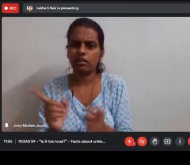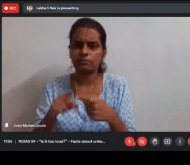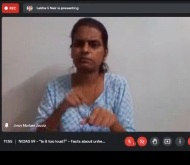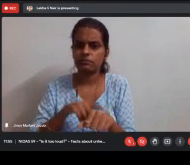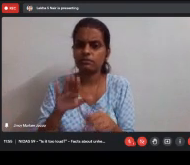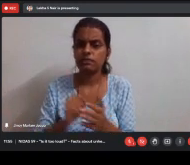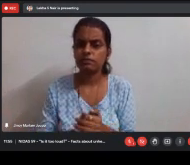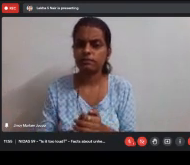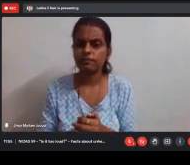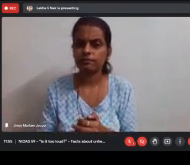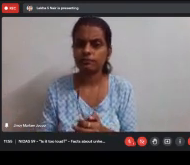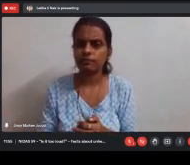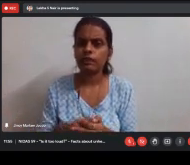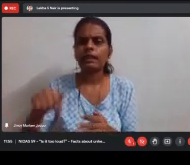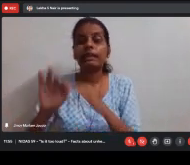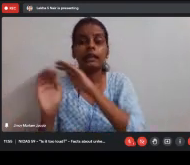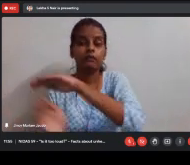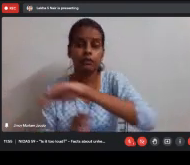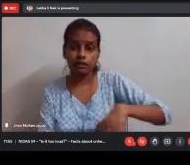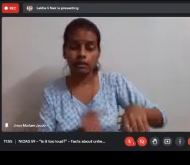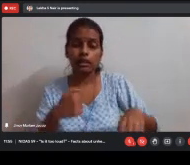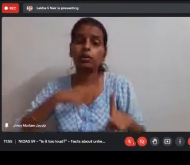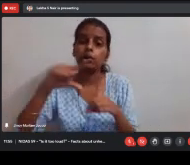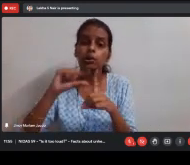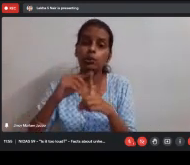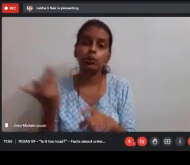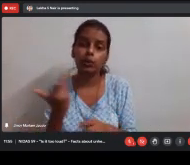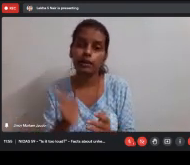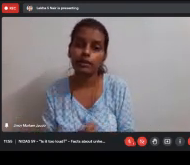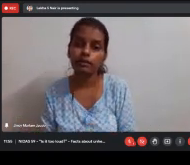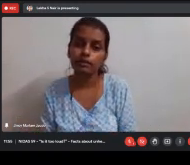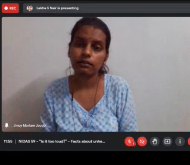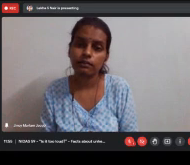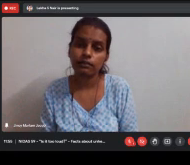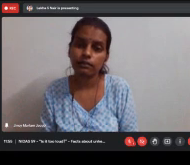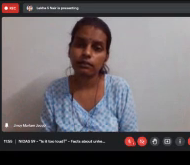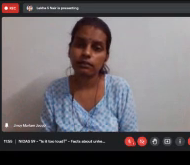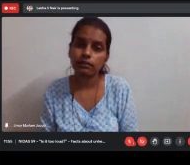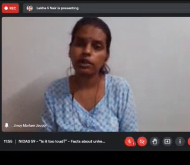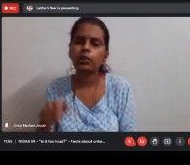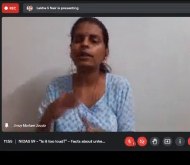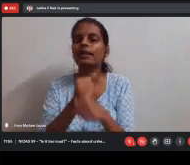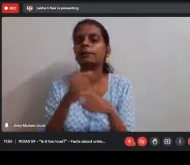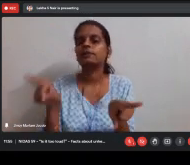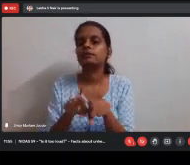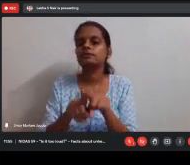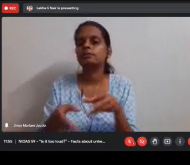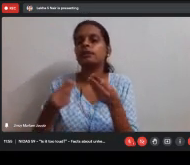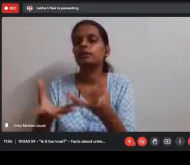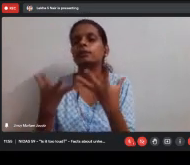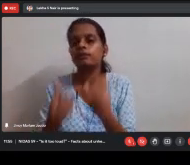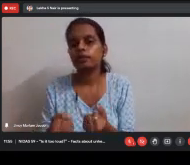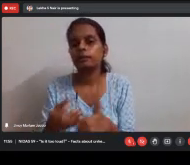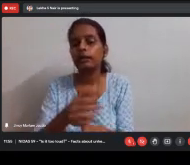വന്ന് വീട്ടിലേക്ക് കൺഫൈൻഡ് ആകുമ്പോൾ, വീട്ടിൽ തന്നെ ഇരിക്കേണ്ട ഒരു അവസ്ഥ വരുമ്പോൾ അവർക്ക് അത് അവരുടെ